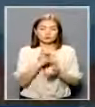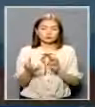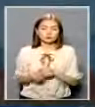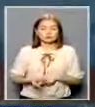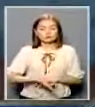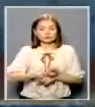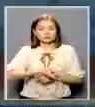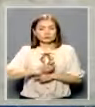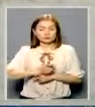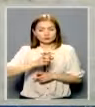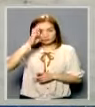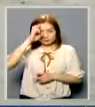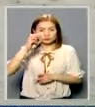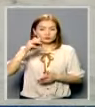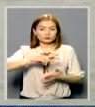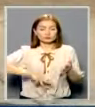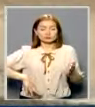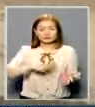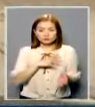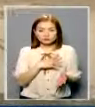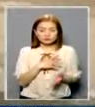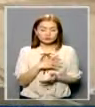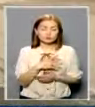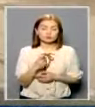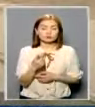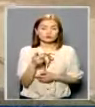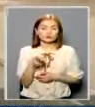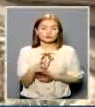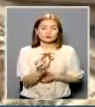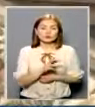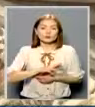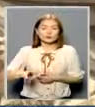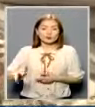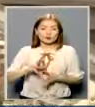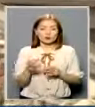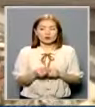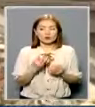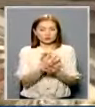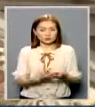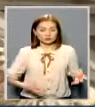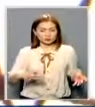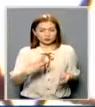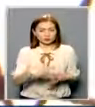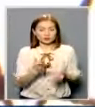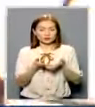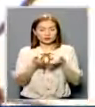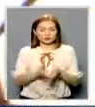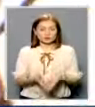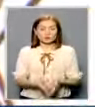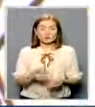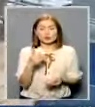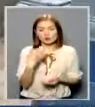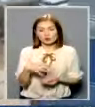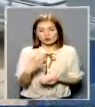браконьеры пополнили государственную казну заплатив штраф и на полтора миллиона tengen они конфисковали 33 орудия лова и около